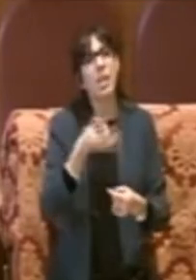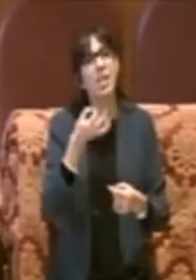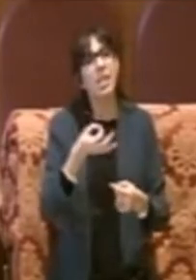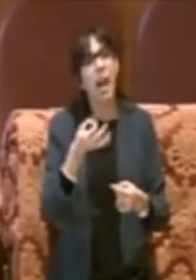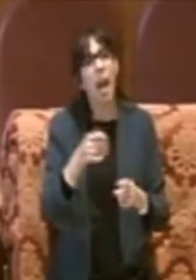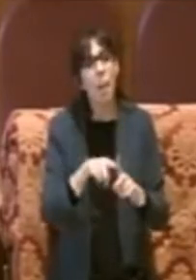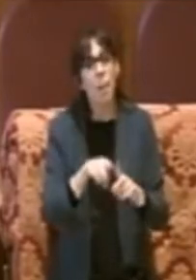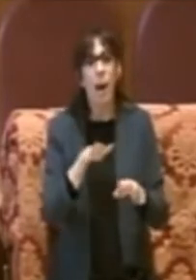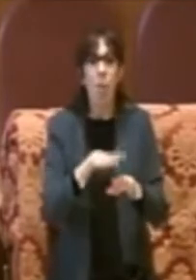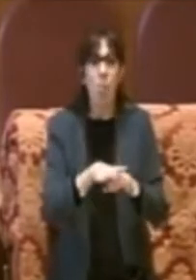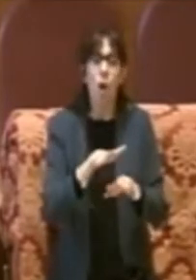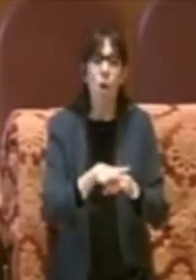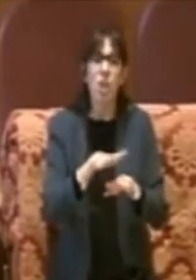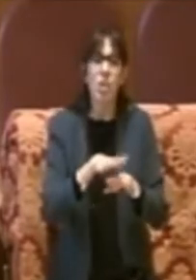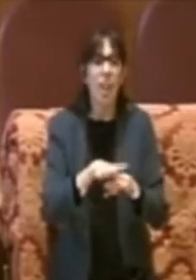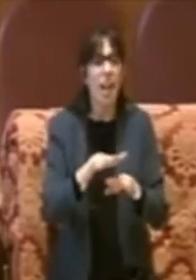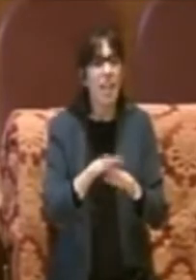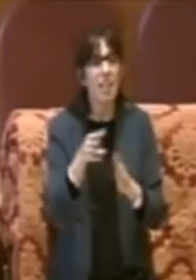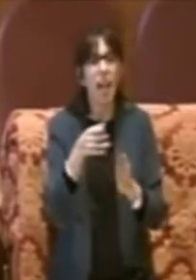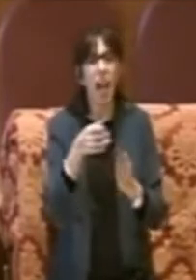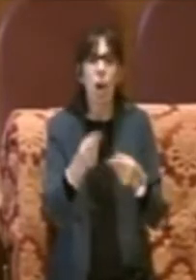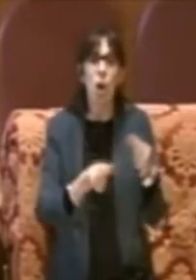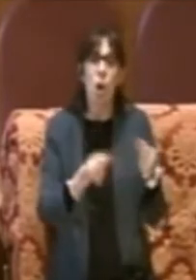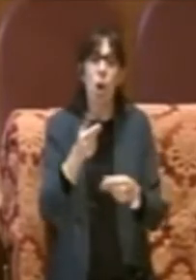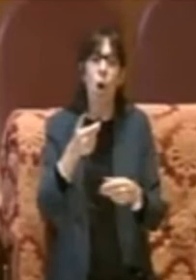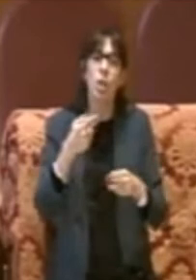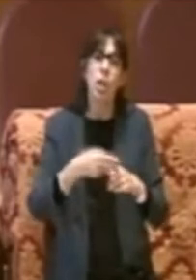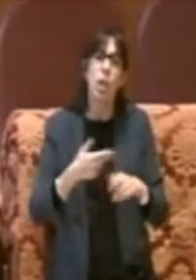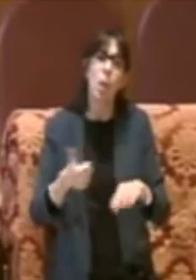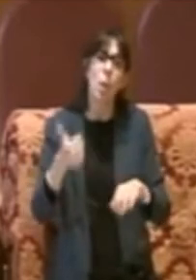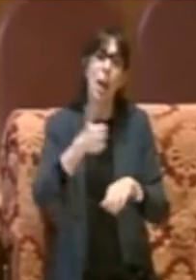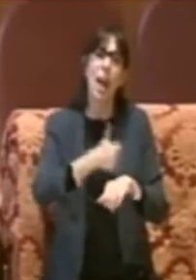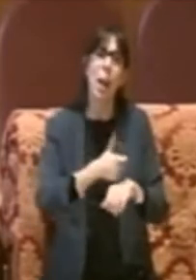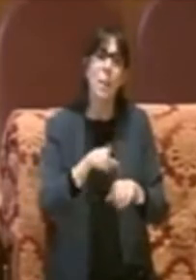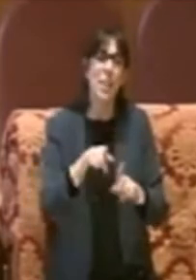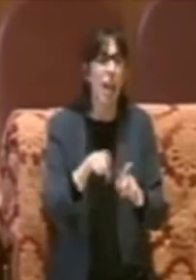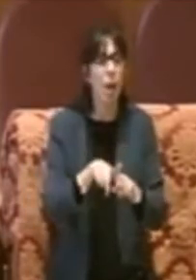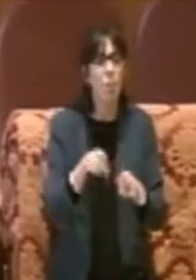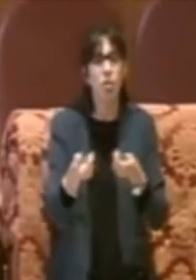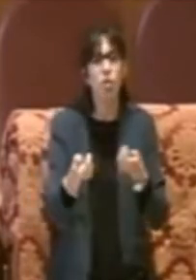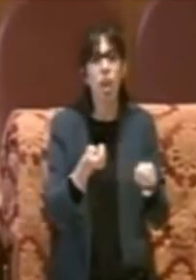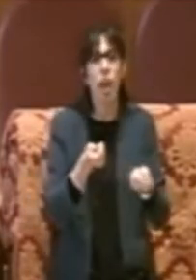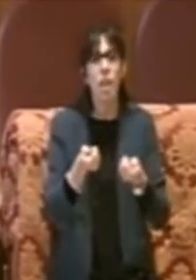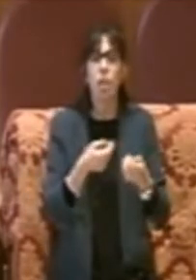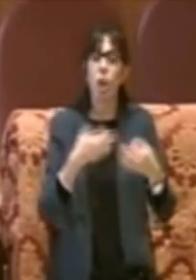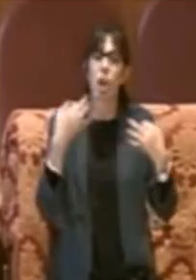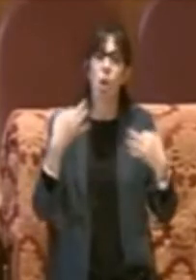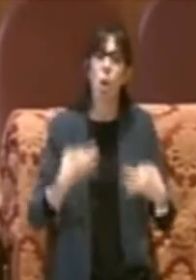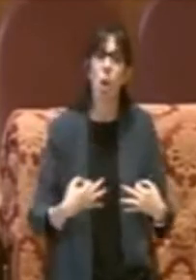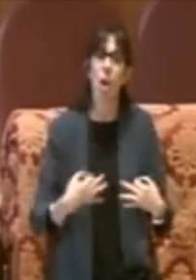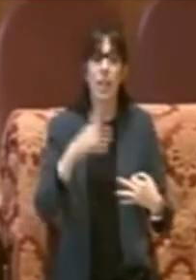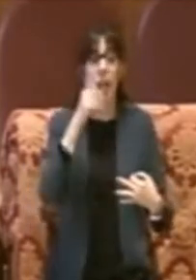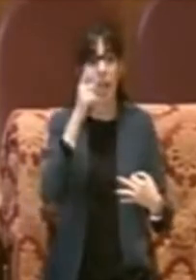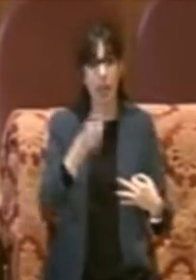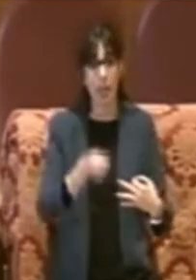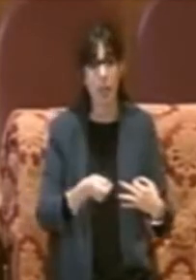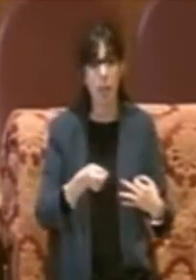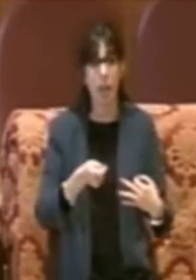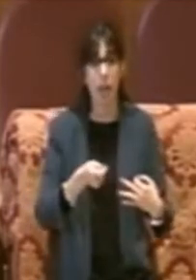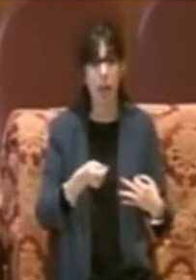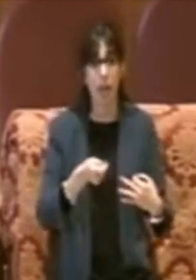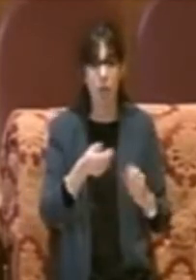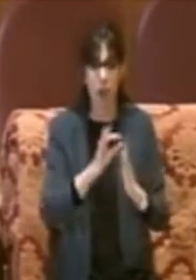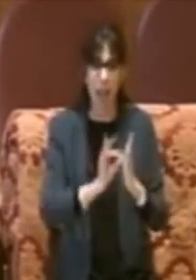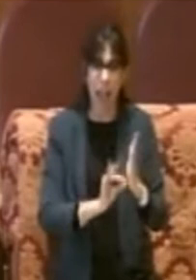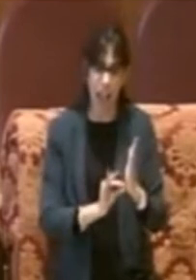i conti di roma capitale sulla diciamo in una gestione e corretta rispettosa delle regole e